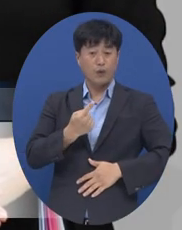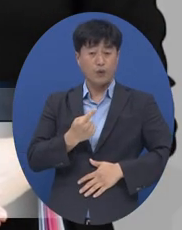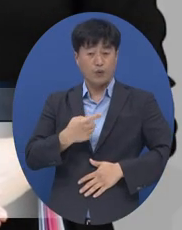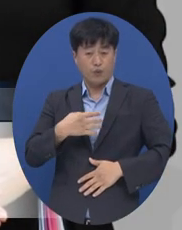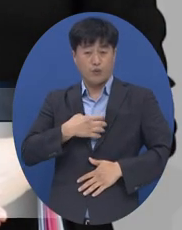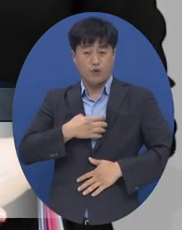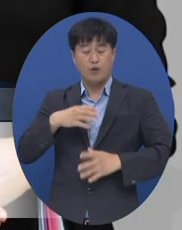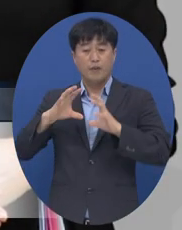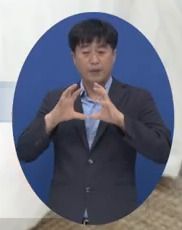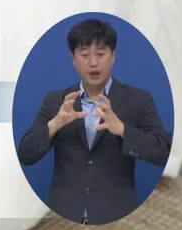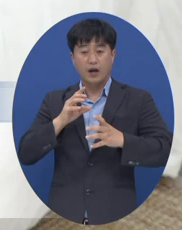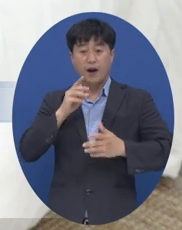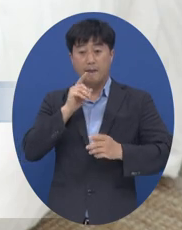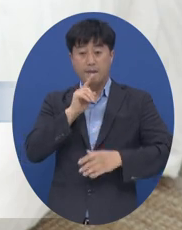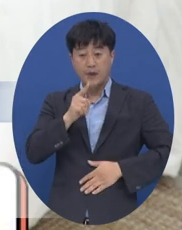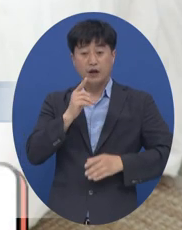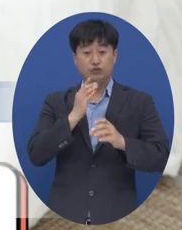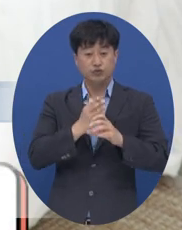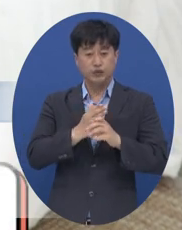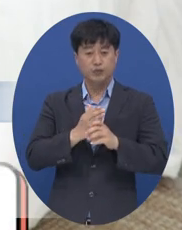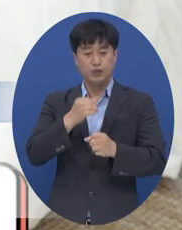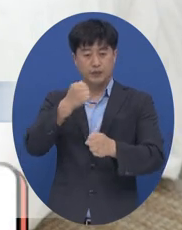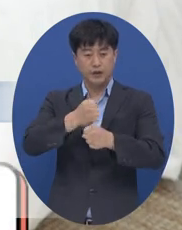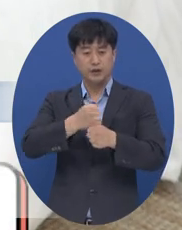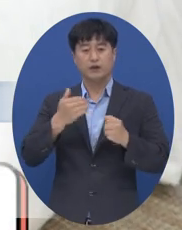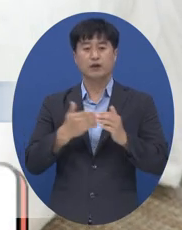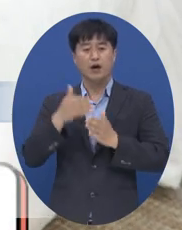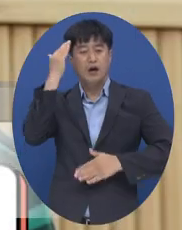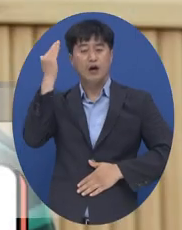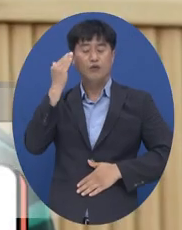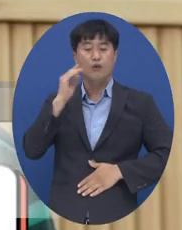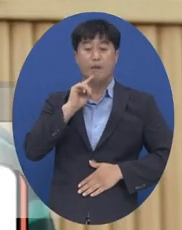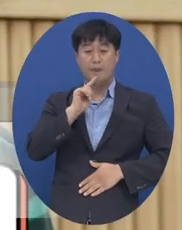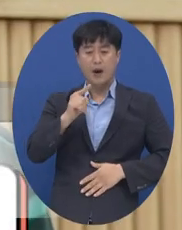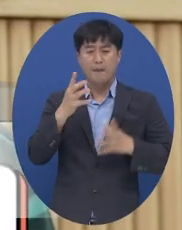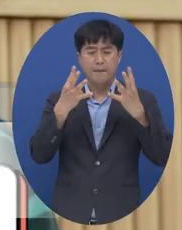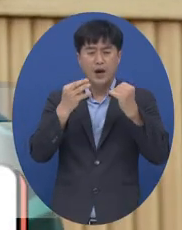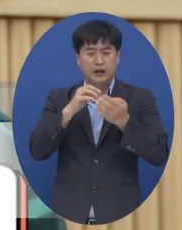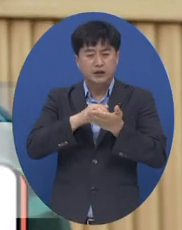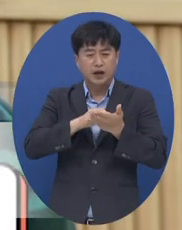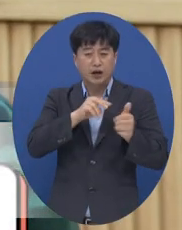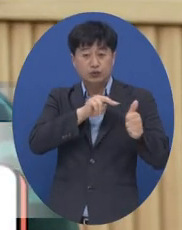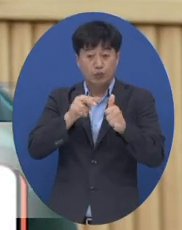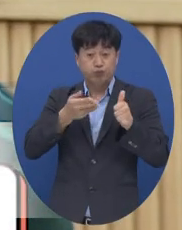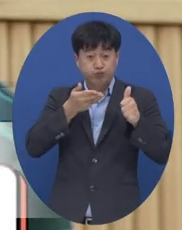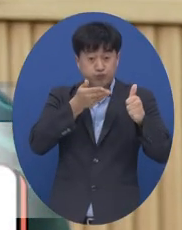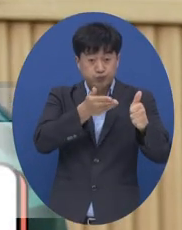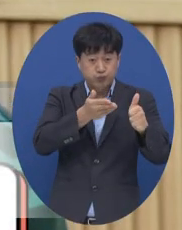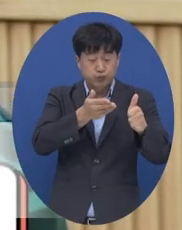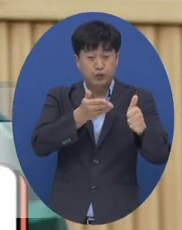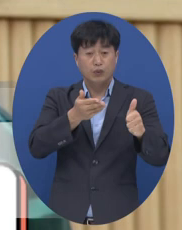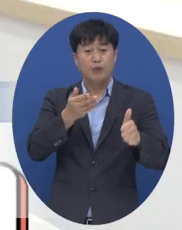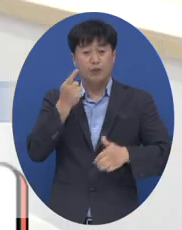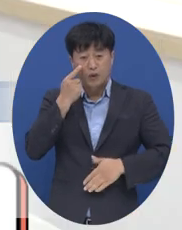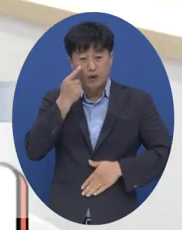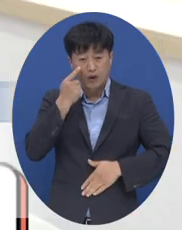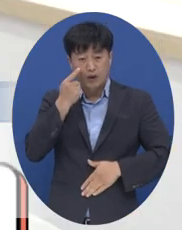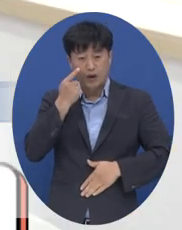고위험 국가 언어 중심으로 제작이 되었습니다. 한국어로 이렇게 많은 양의 정보가 제공되다